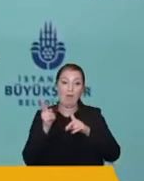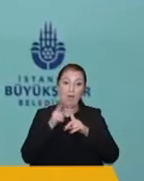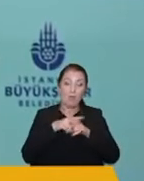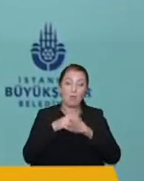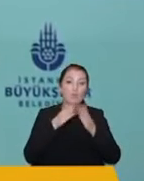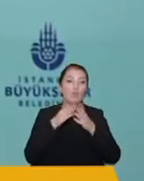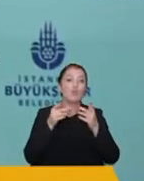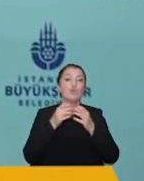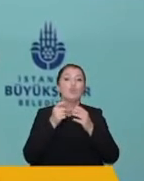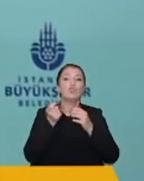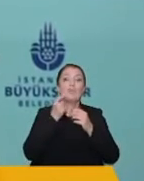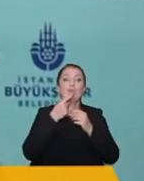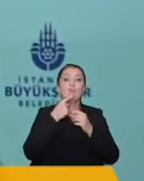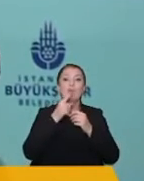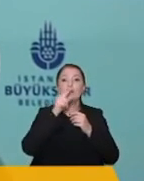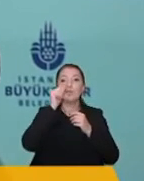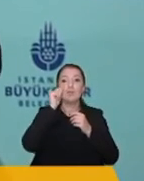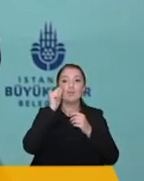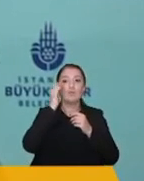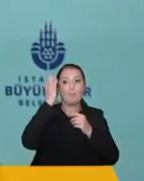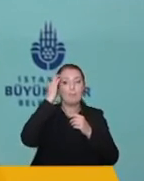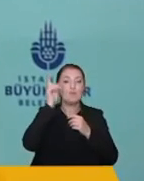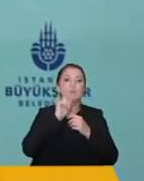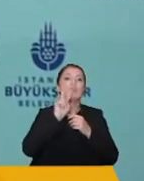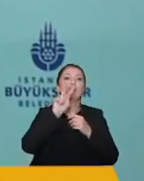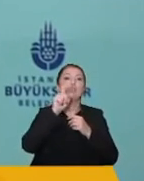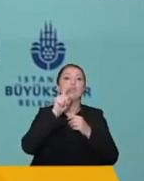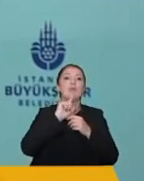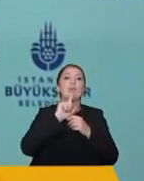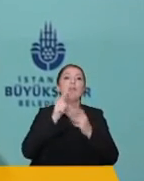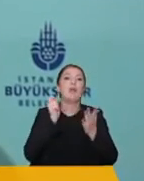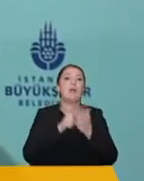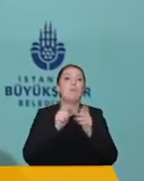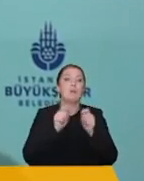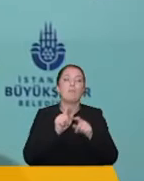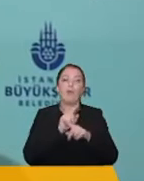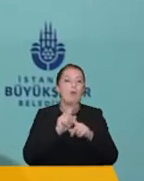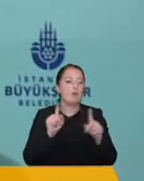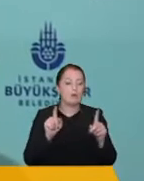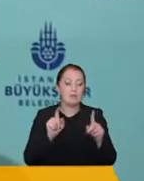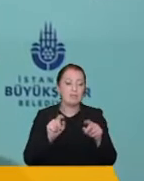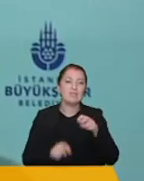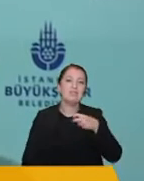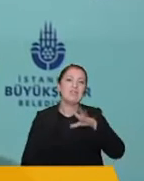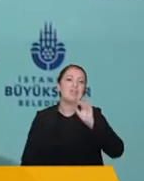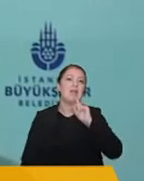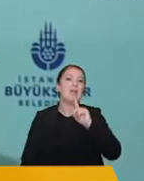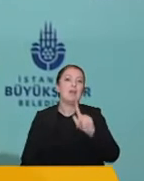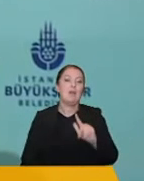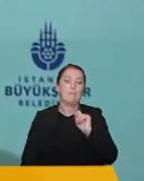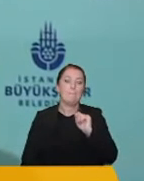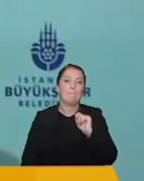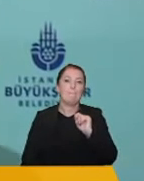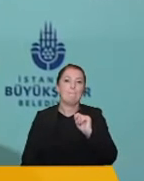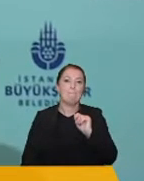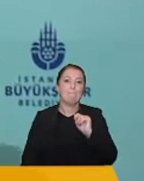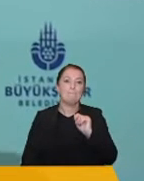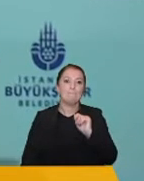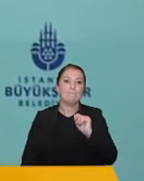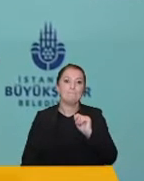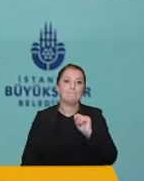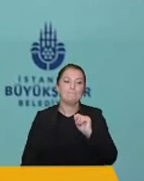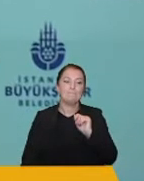Büyükçekmece'de diyorlar ki kişi başına 129 liralık yatırım yaptık. Hayır, 80 liralık. Çıktığınız zaman 80